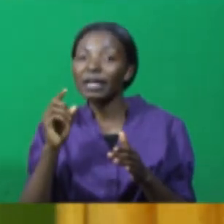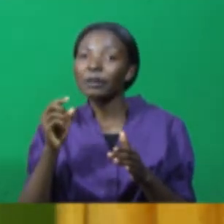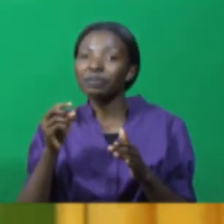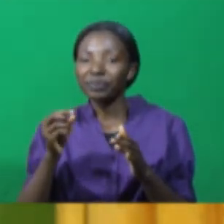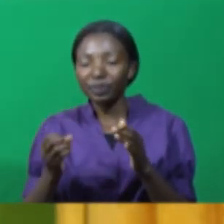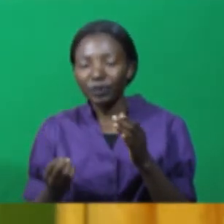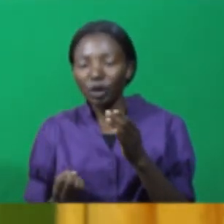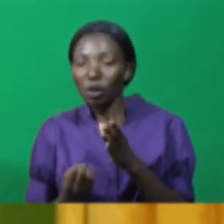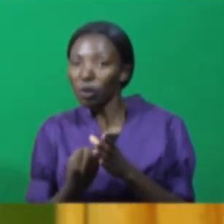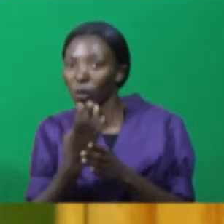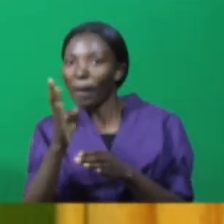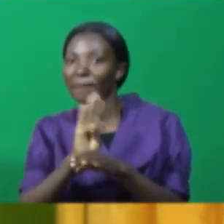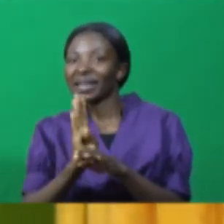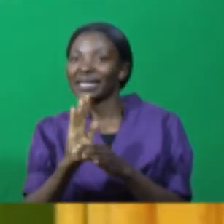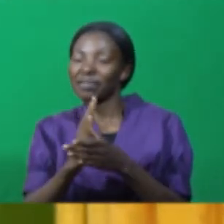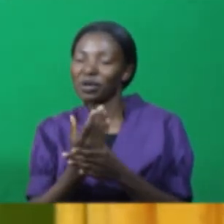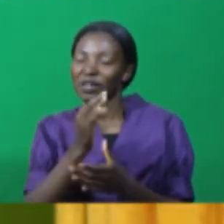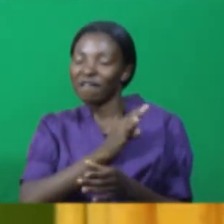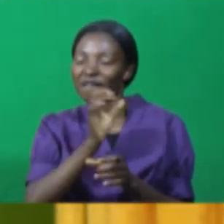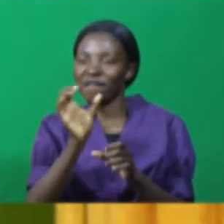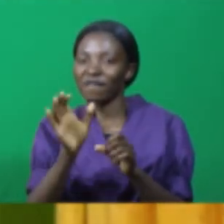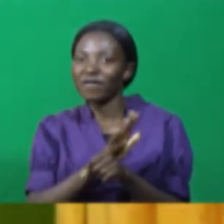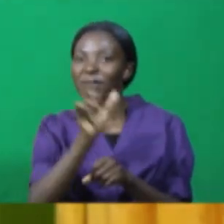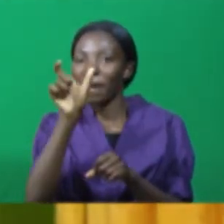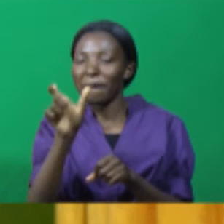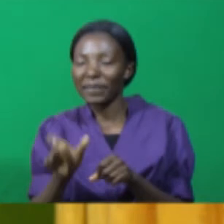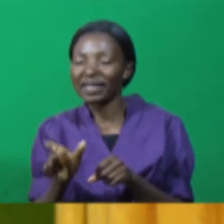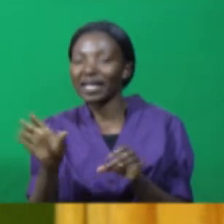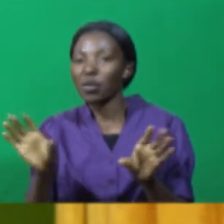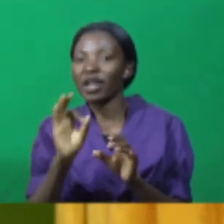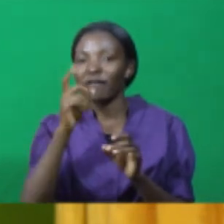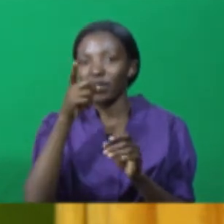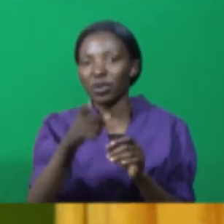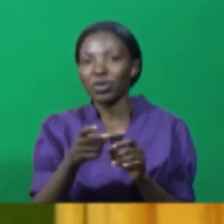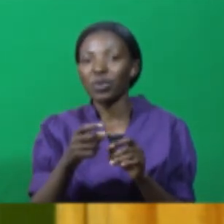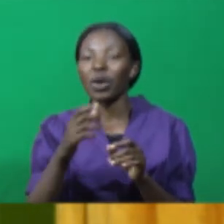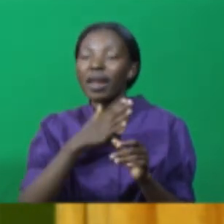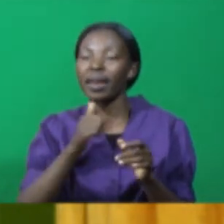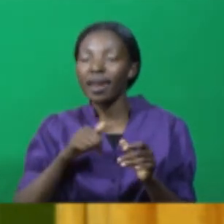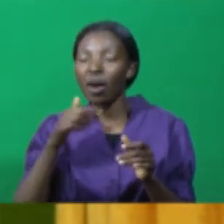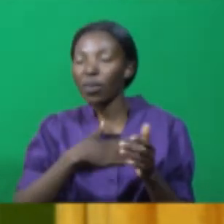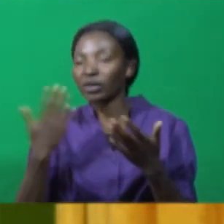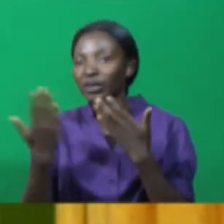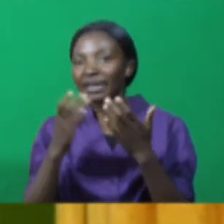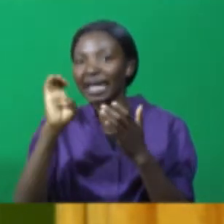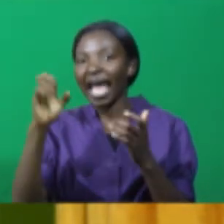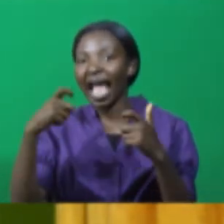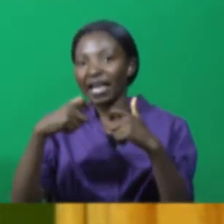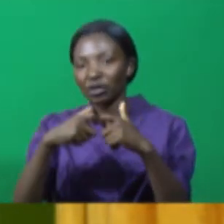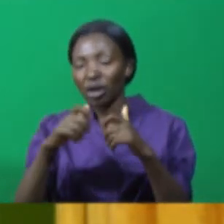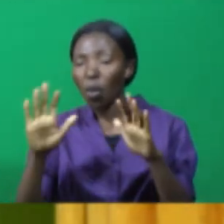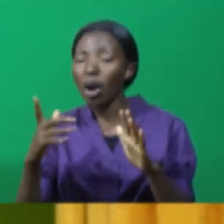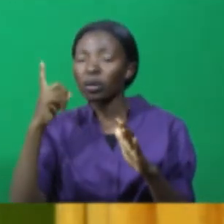tatarisa zvakawanda kastoni. Imwe pfungwa yekupedzisira maybe handikade kuti vateereri vaende vakabata. Yekuna Exodus. Zvinoitwa